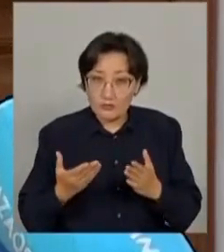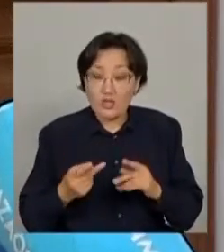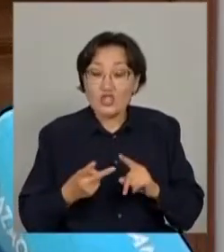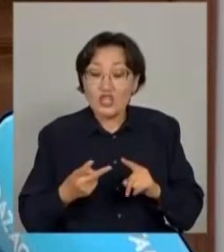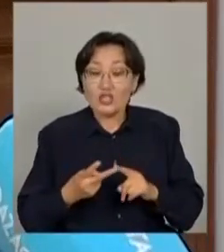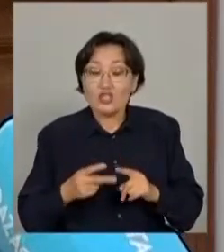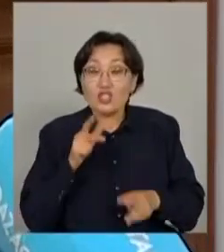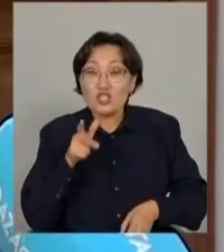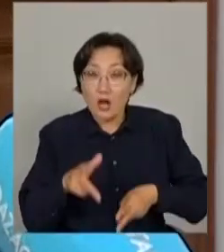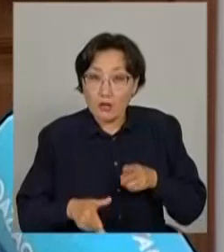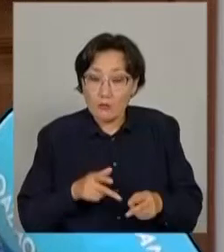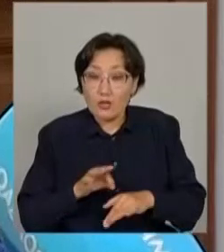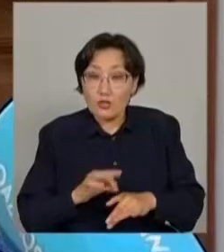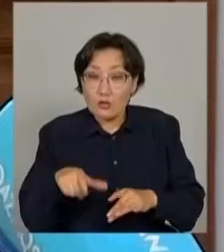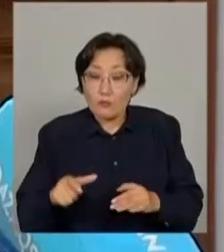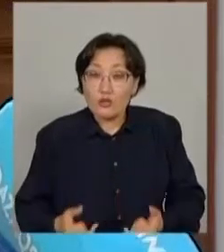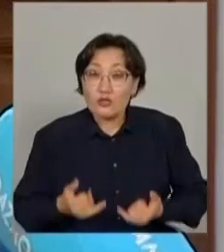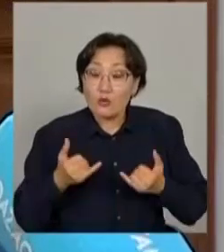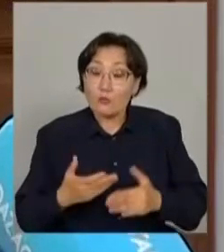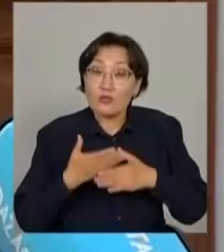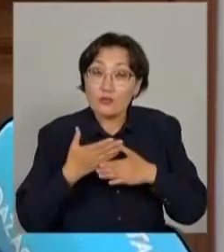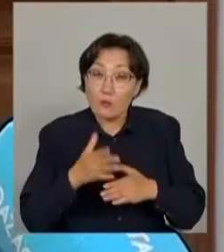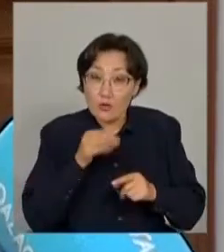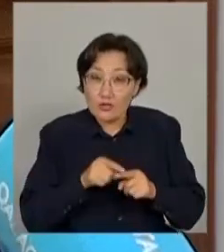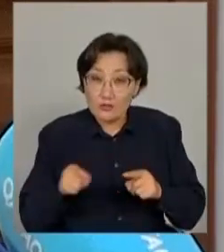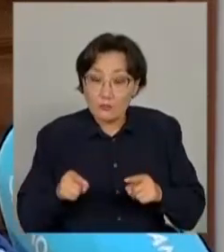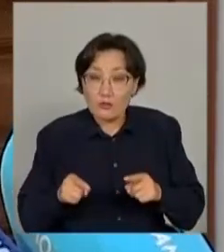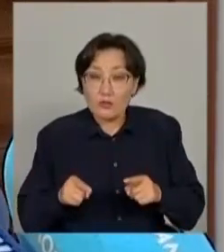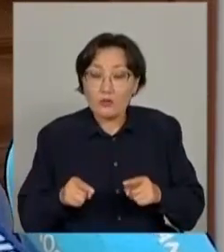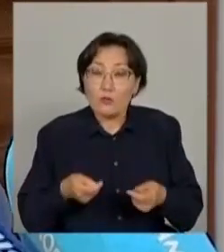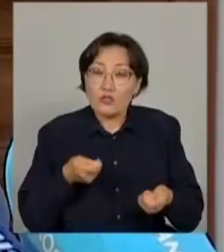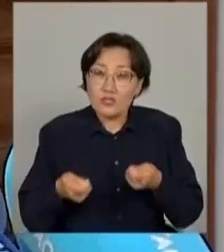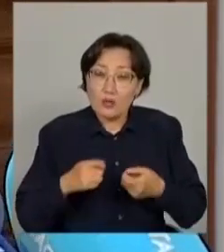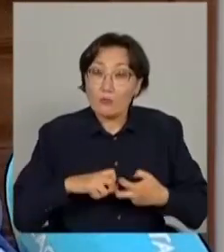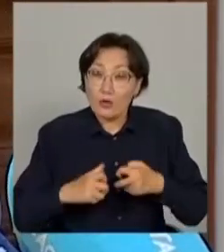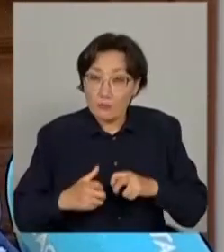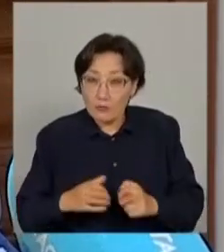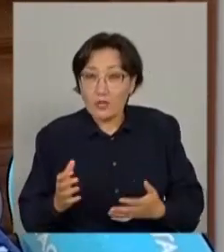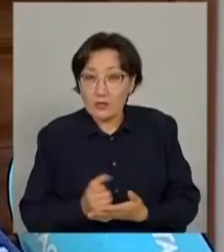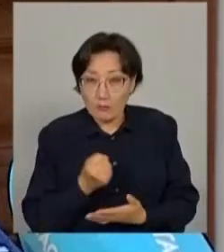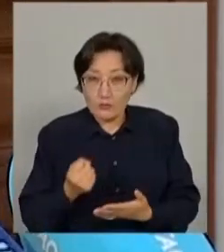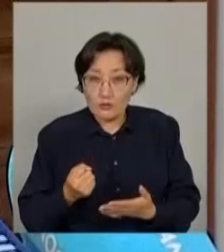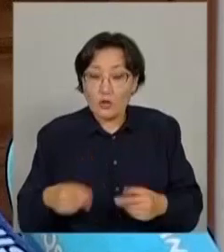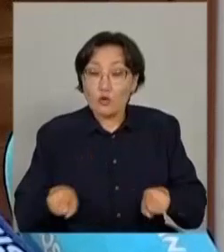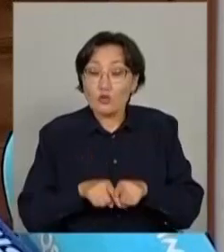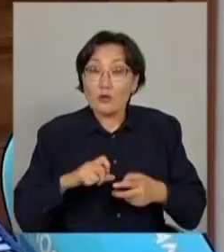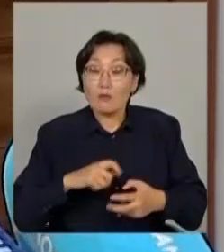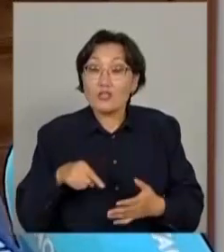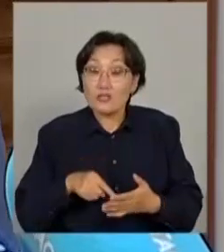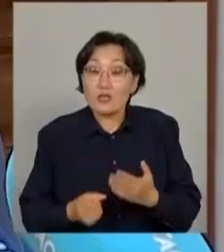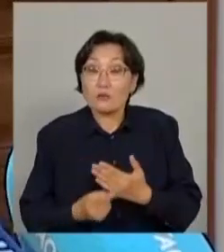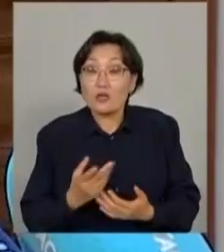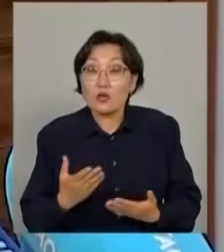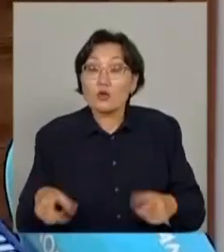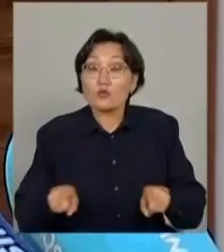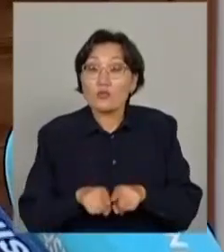Екіншісі, науқастарға көрсетілген көмек барысында ұйымдастырудың кемшілігі. Осындай мәселелер болып отыр. Мін,